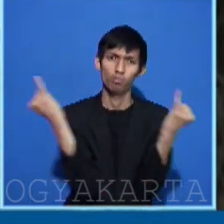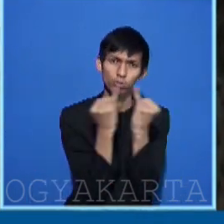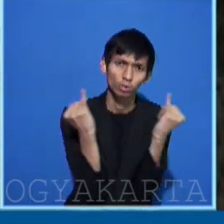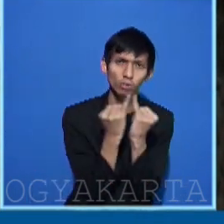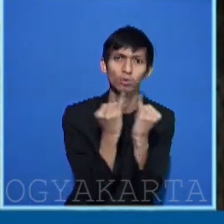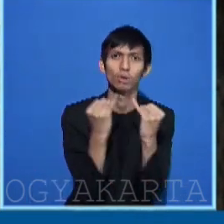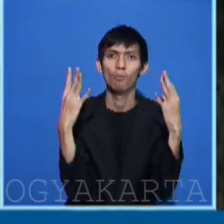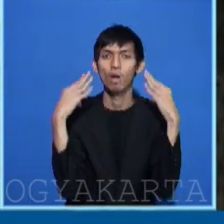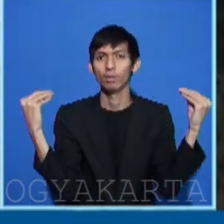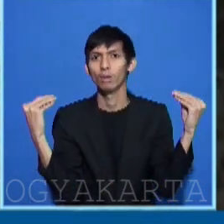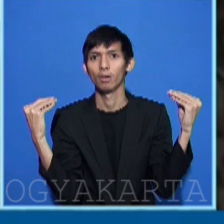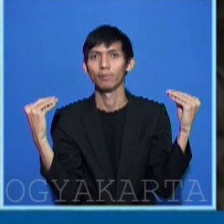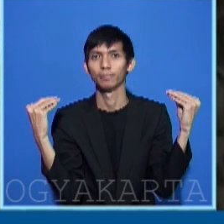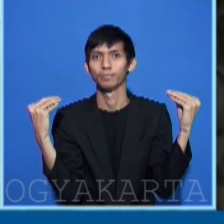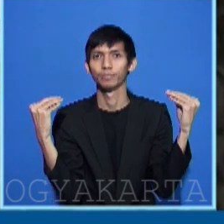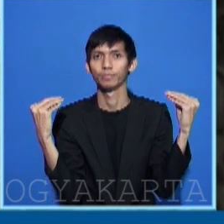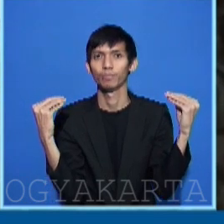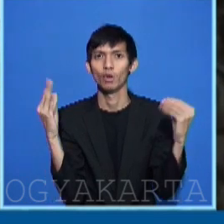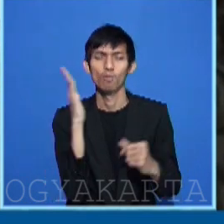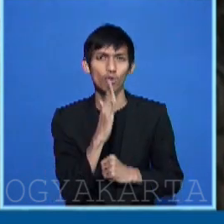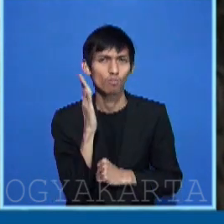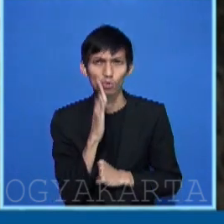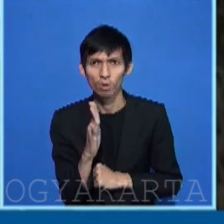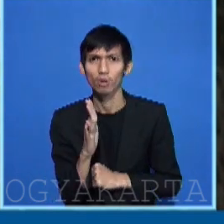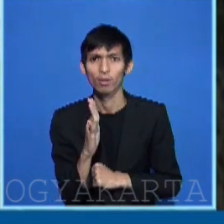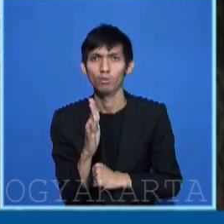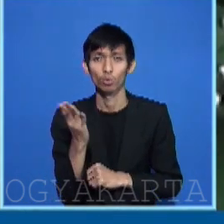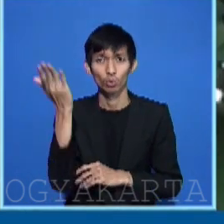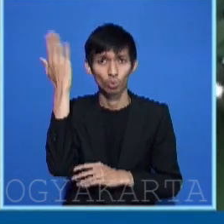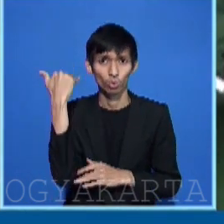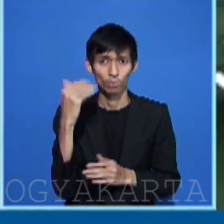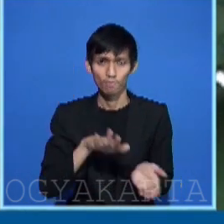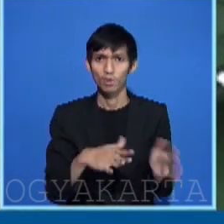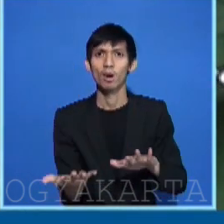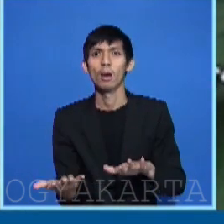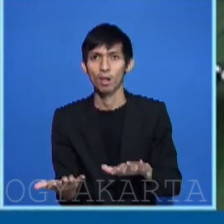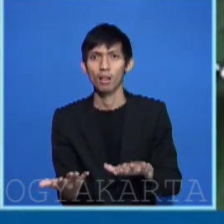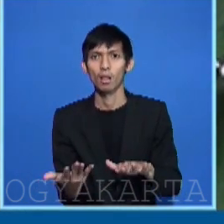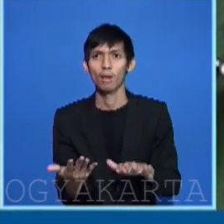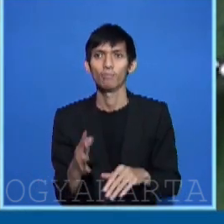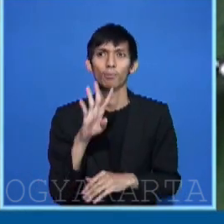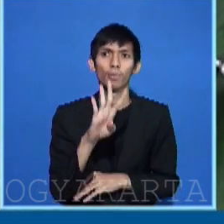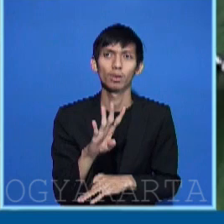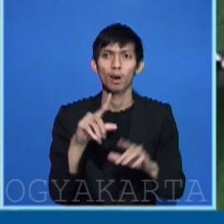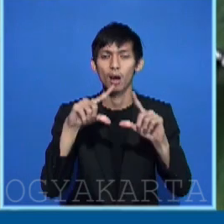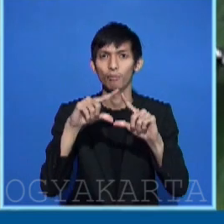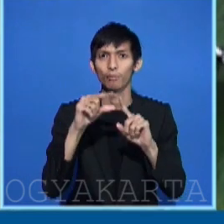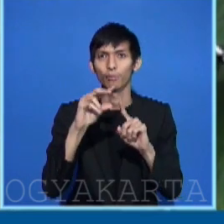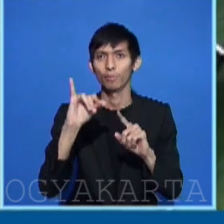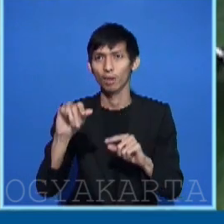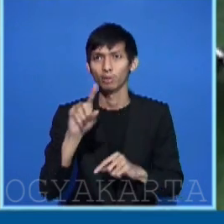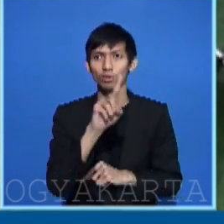ingus wanipun ing Kang Tase 6 sanon gugur kolo Suryo kaping Sekawan April tahun 1980